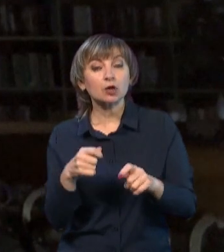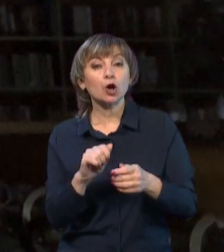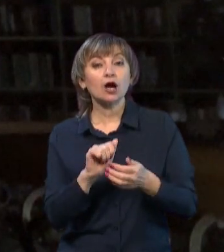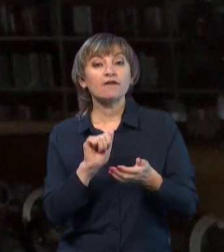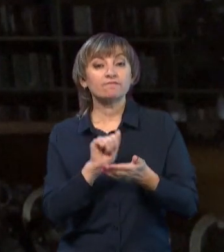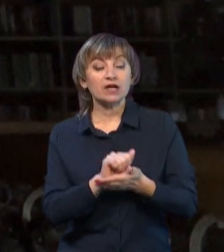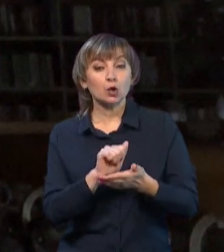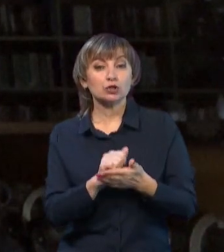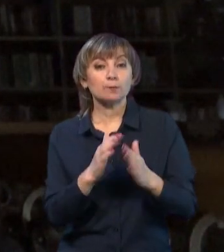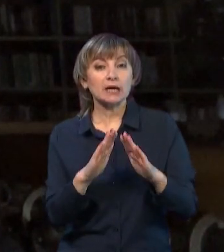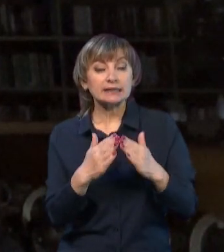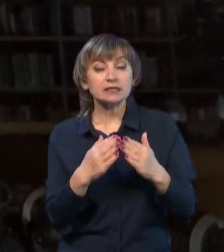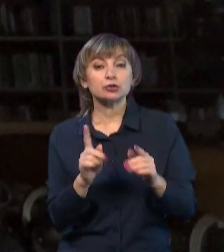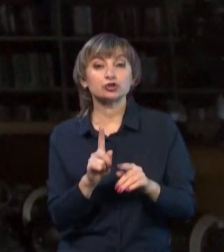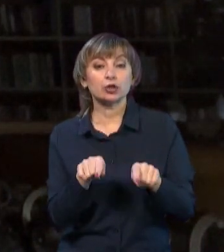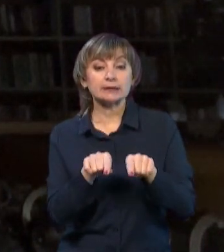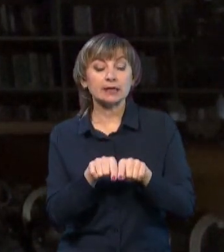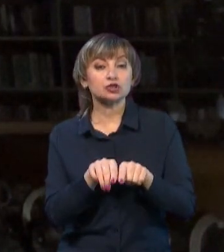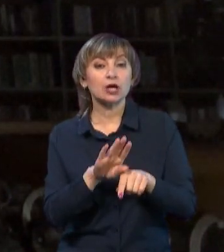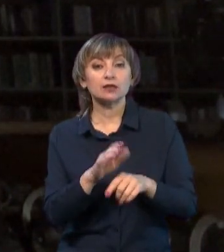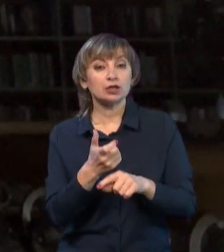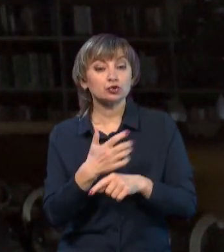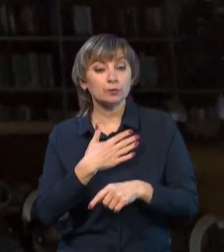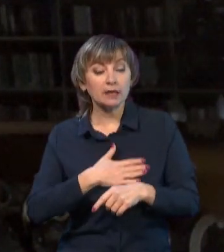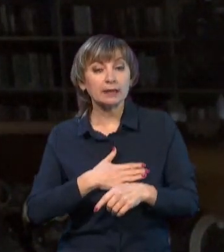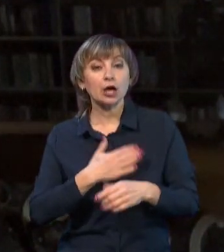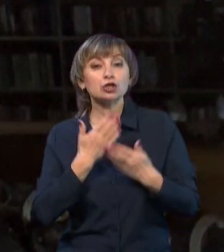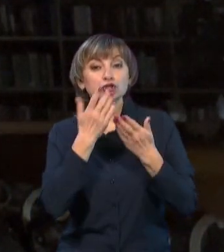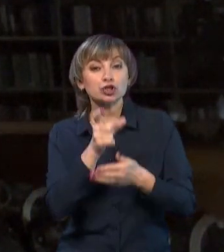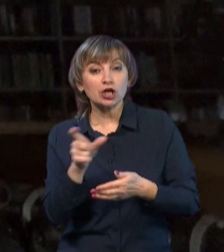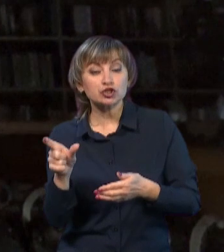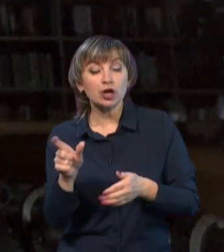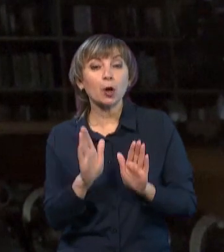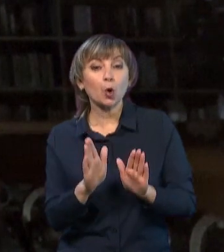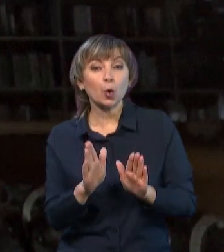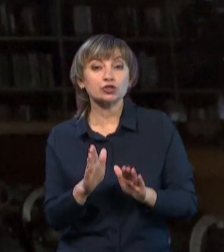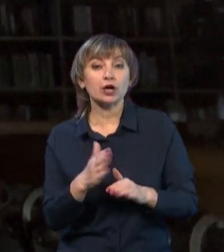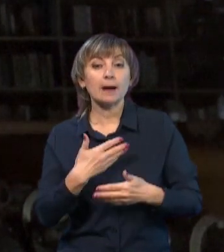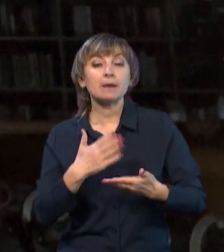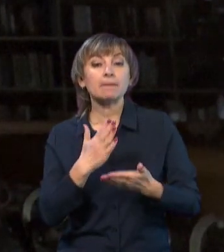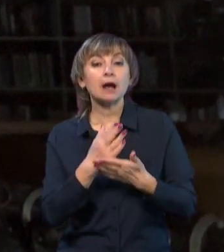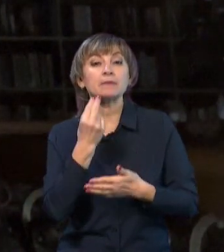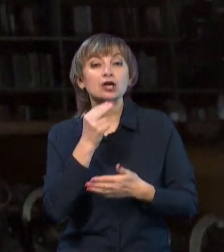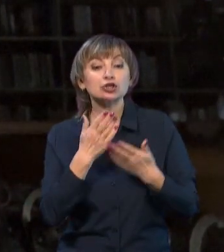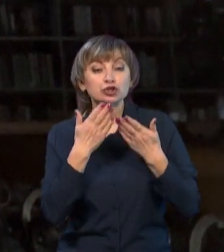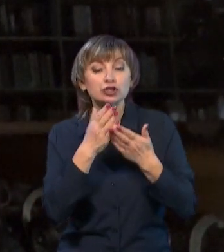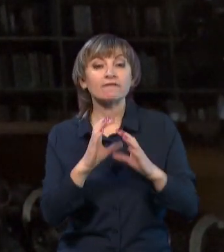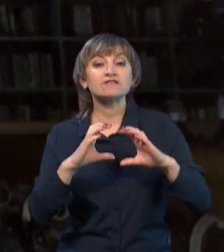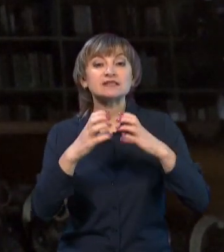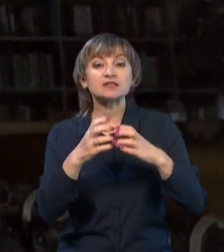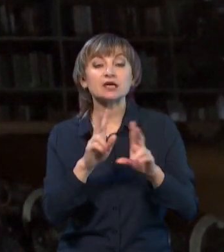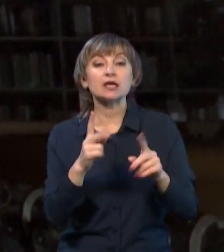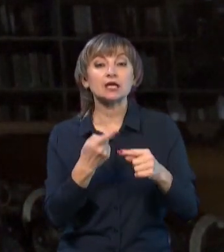книг, зрештою, що теж не дуже приємно читачам, хоча ми маємо найкращих читачів у світі, які